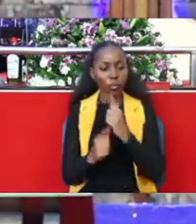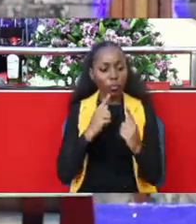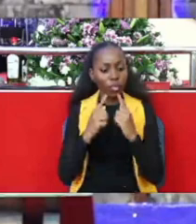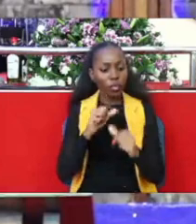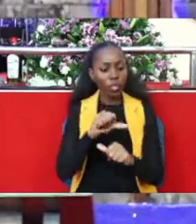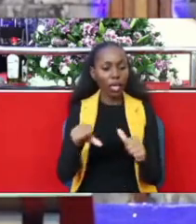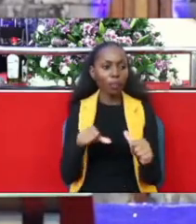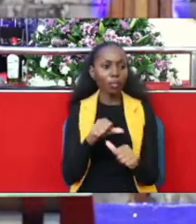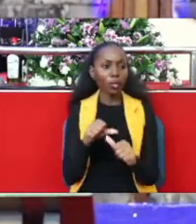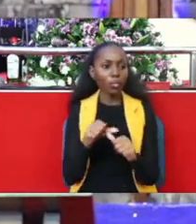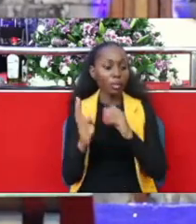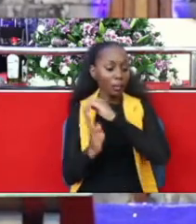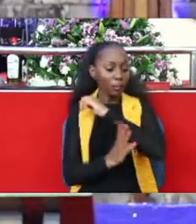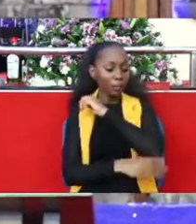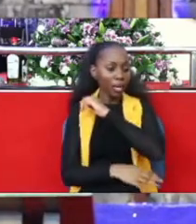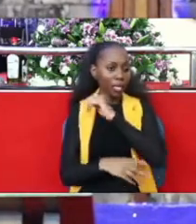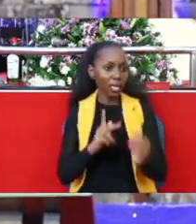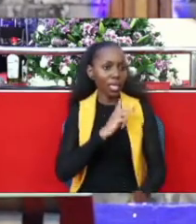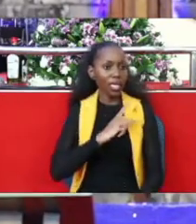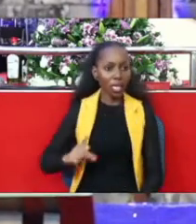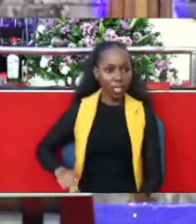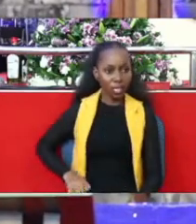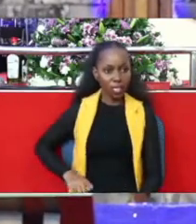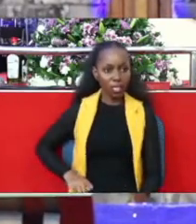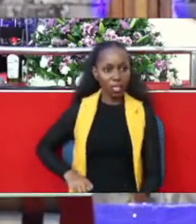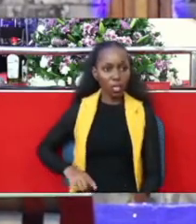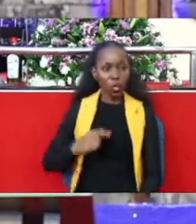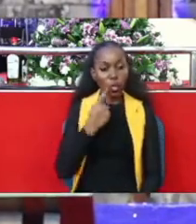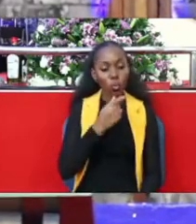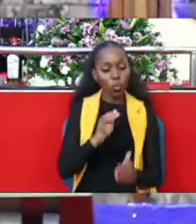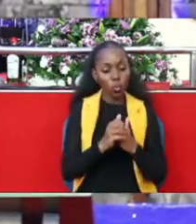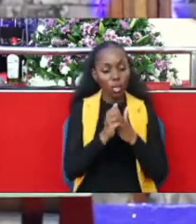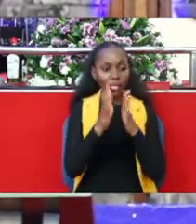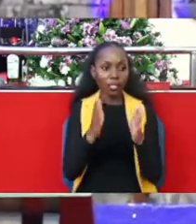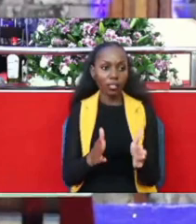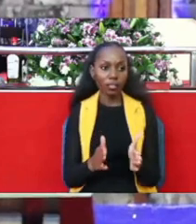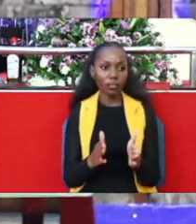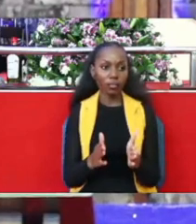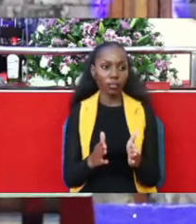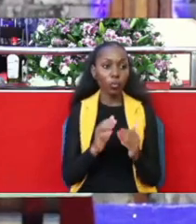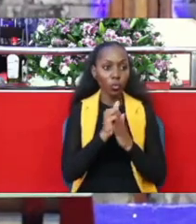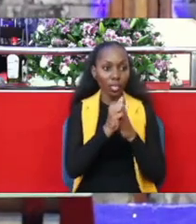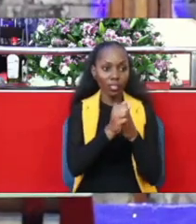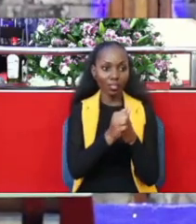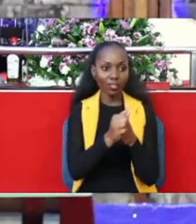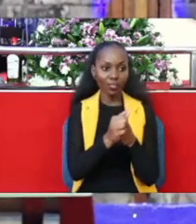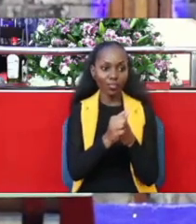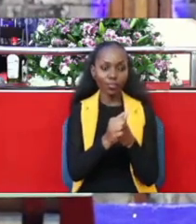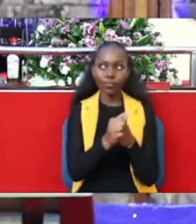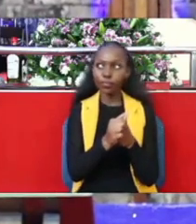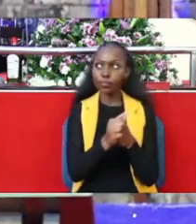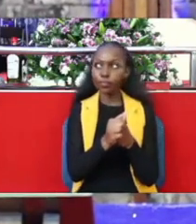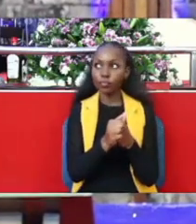or area of jurisdiction. Tunanena juu ya wale zile falme ambazo zina tamalaki juu ya sehemu fulani. They